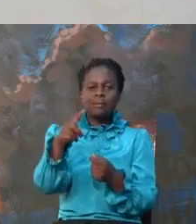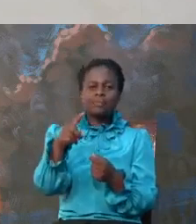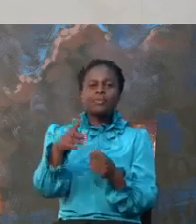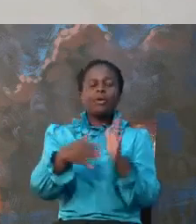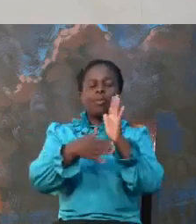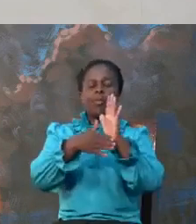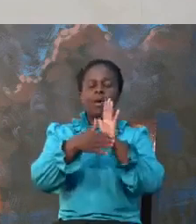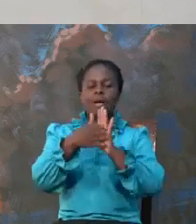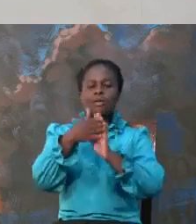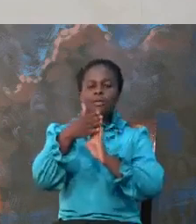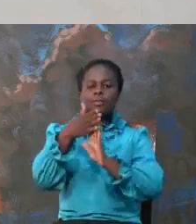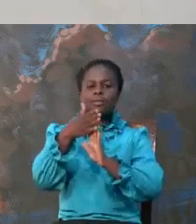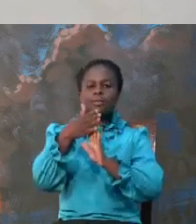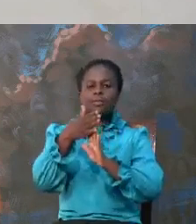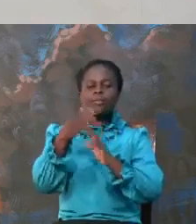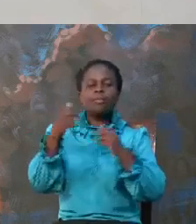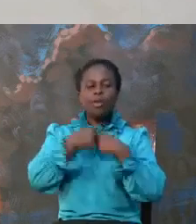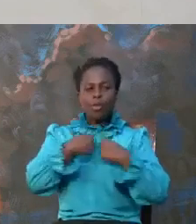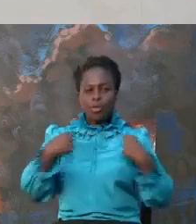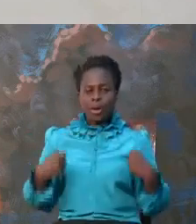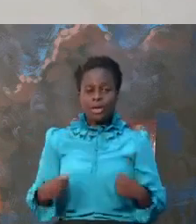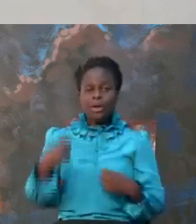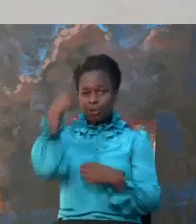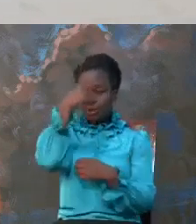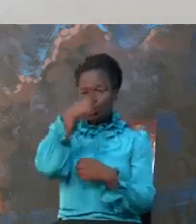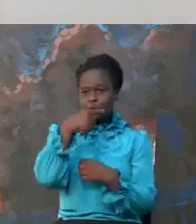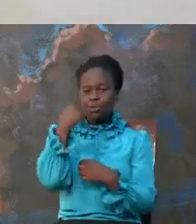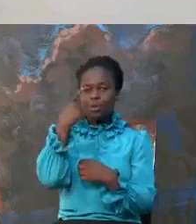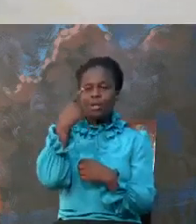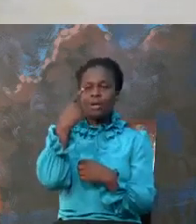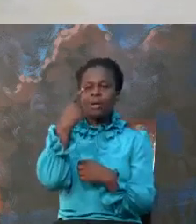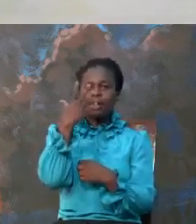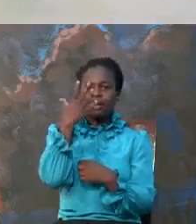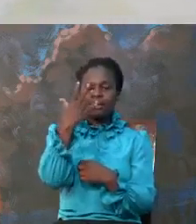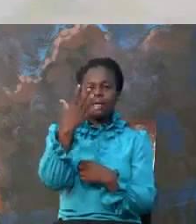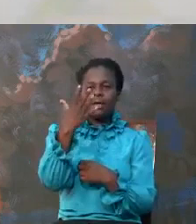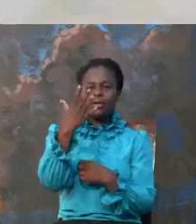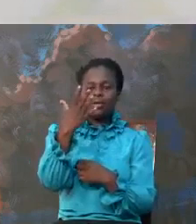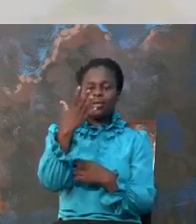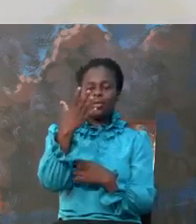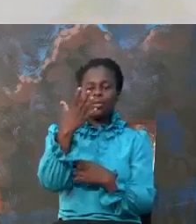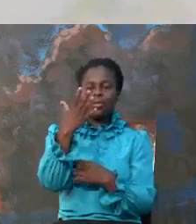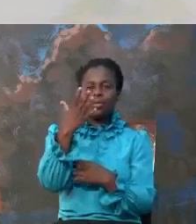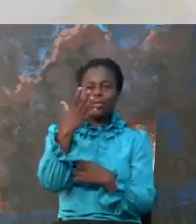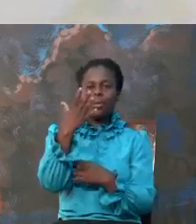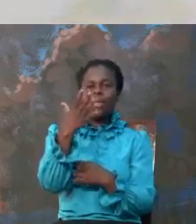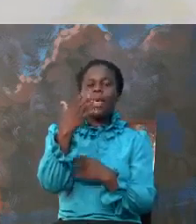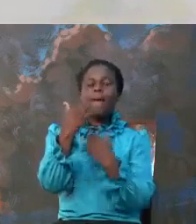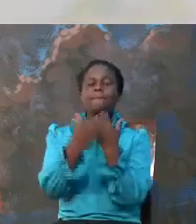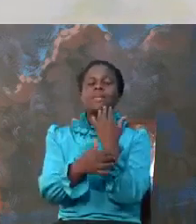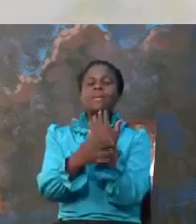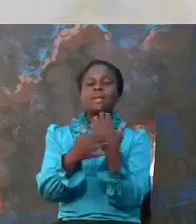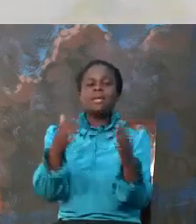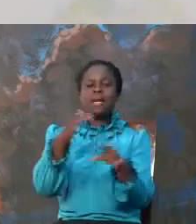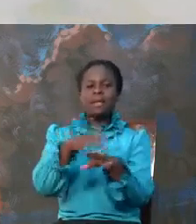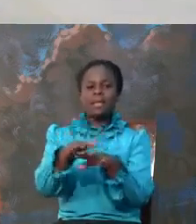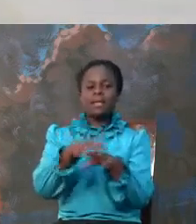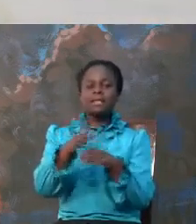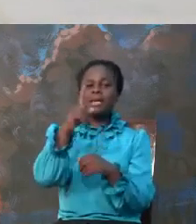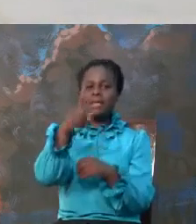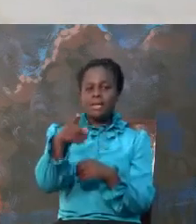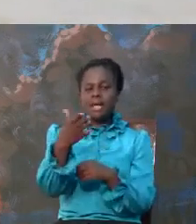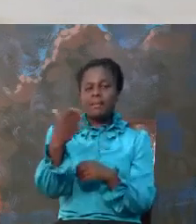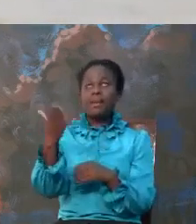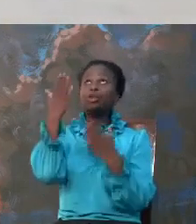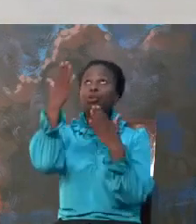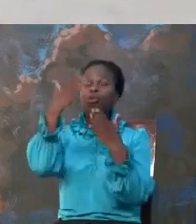katika Mwanzo, kitabu cha Mambo ya Walawi sura ile ya tano. Mambo ya Walawi sura ile ya tano, na Biblia inaeleza kila ambacho